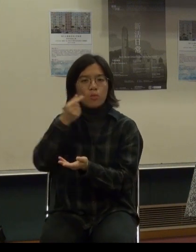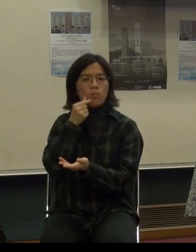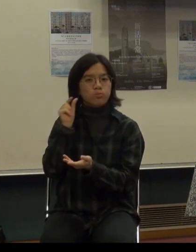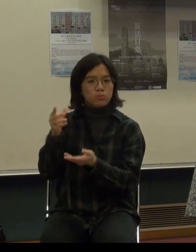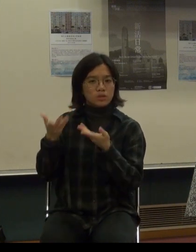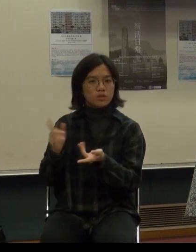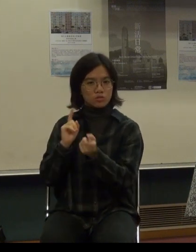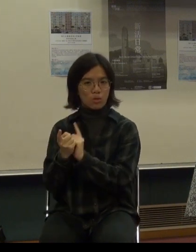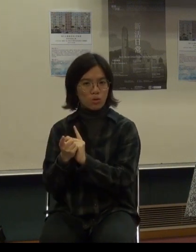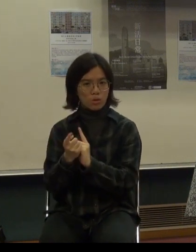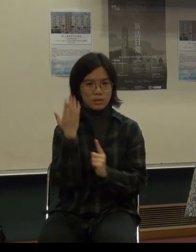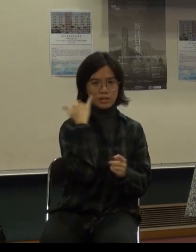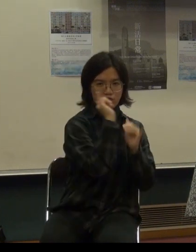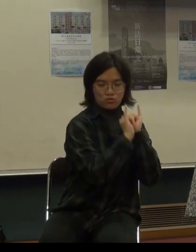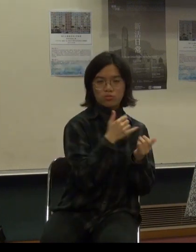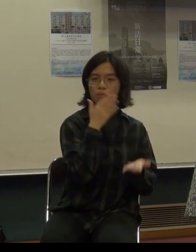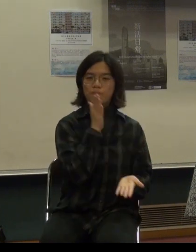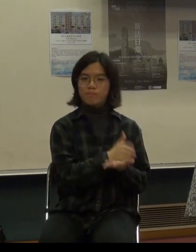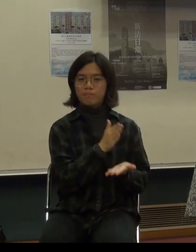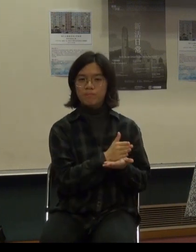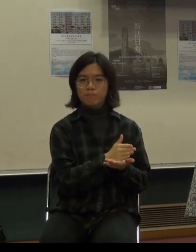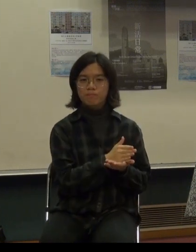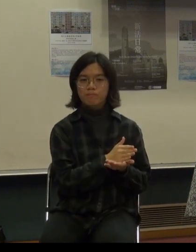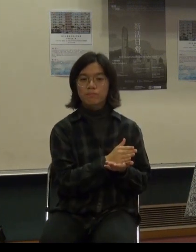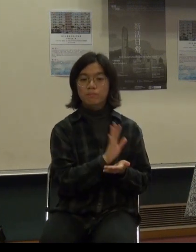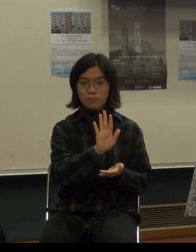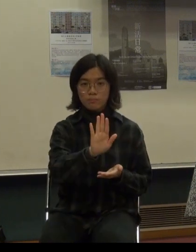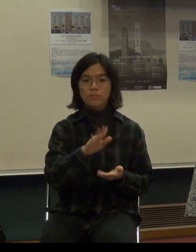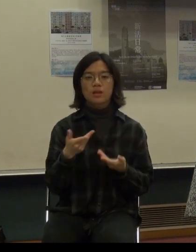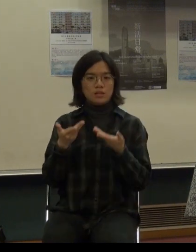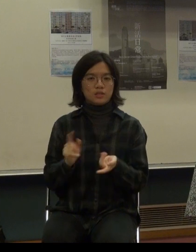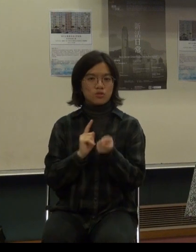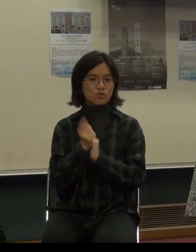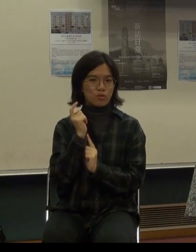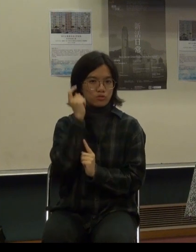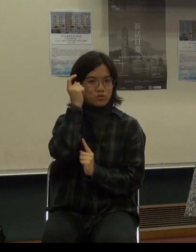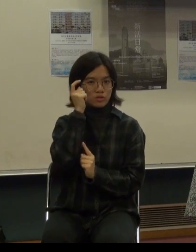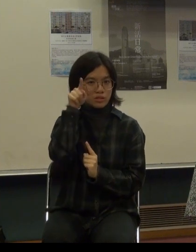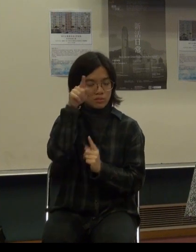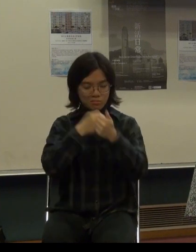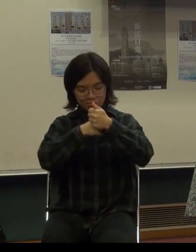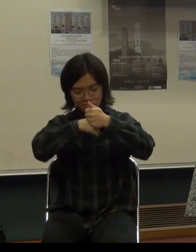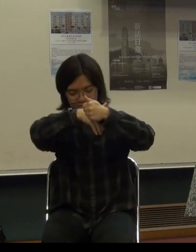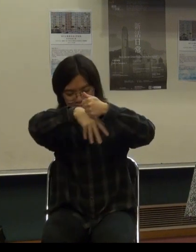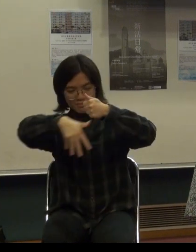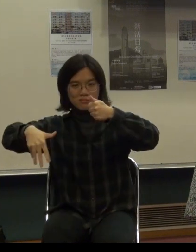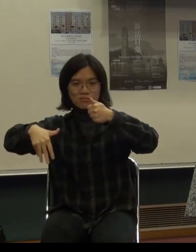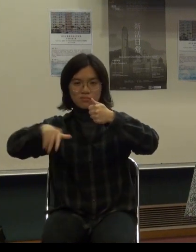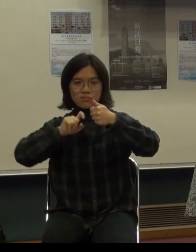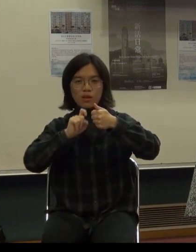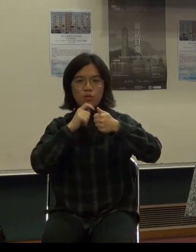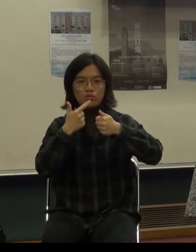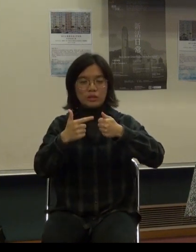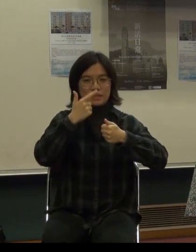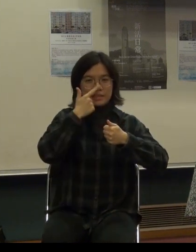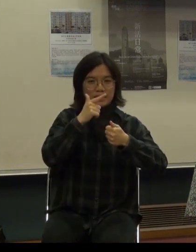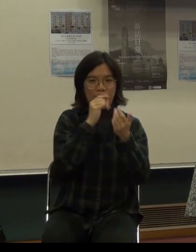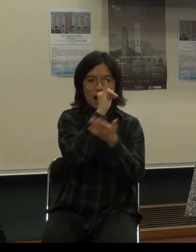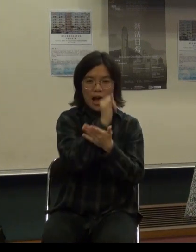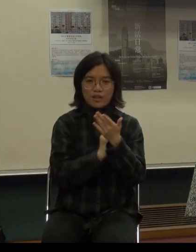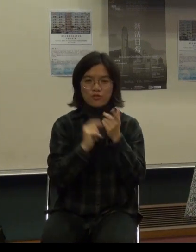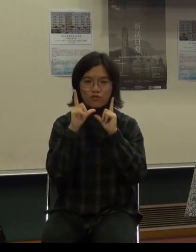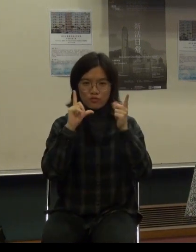是一個摩登 的社會。但是現代主義它之下其實是誕生了很多新的藝術的